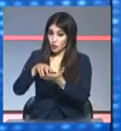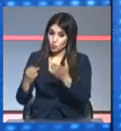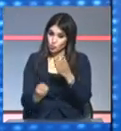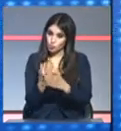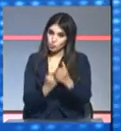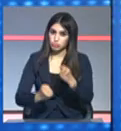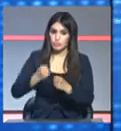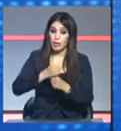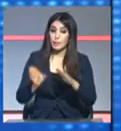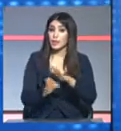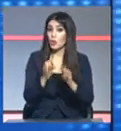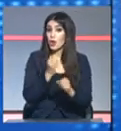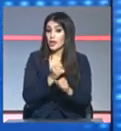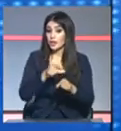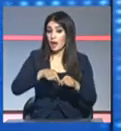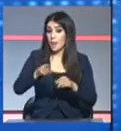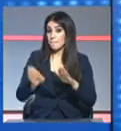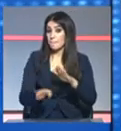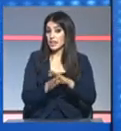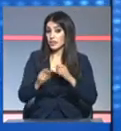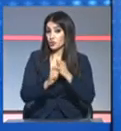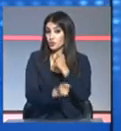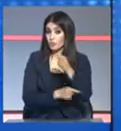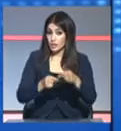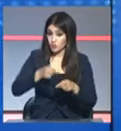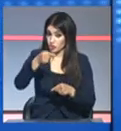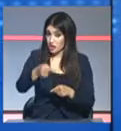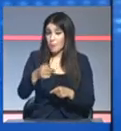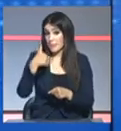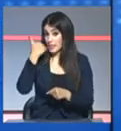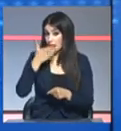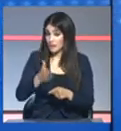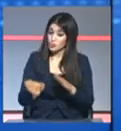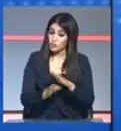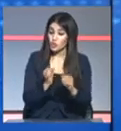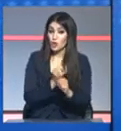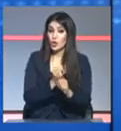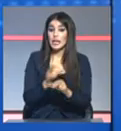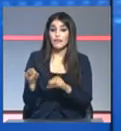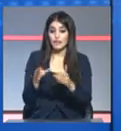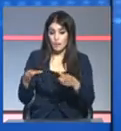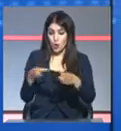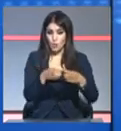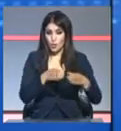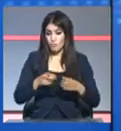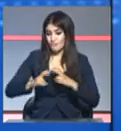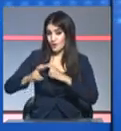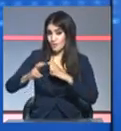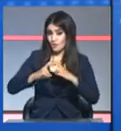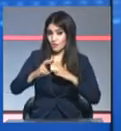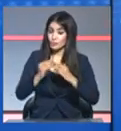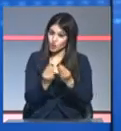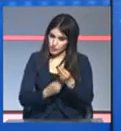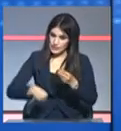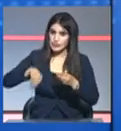ياخذوا والاسبوع القادم على تحقيق منهم اثنين وايضا الفريق الوطني وكذا بس يصير لكن